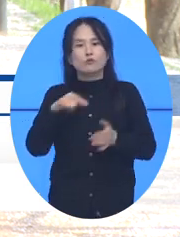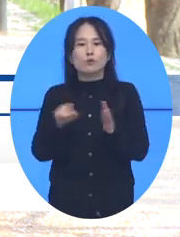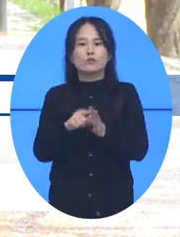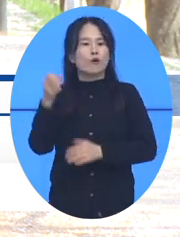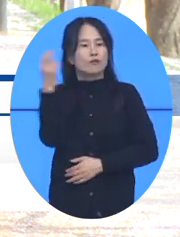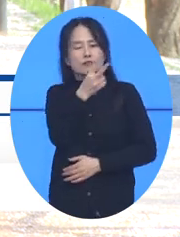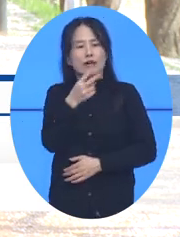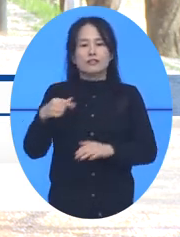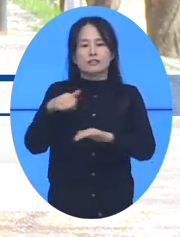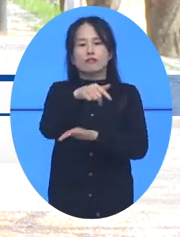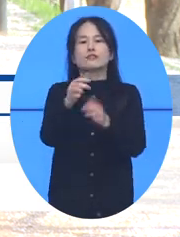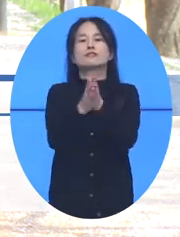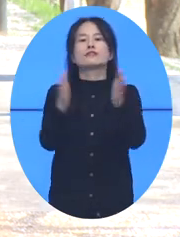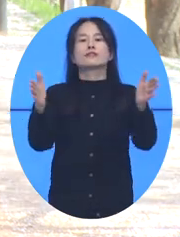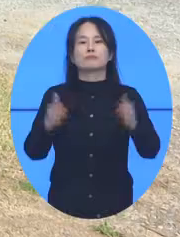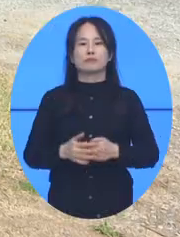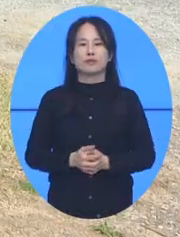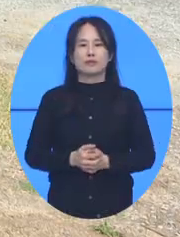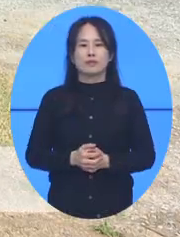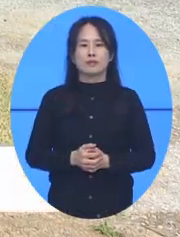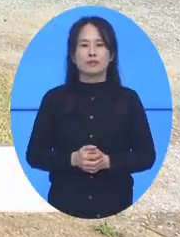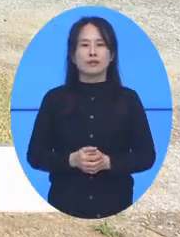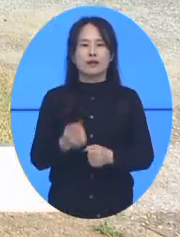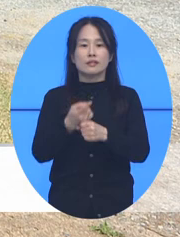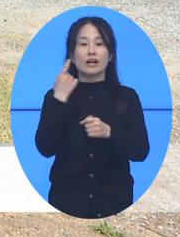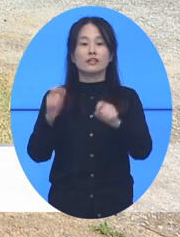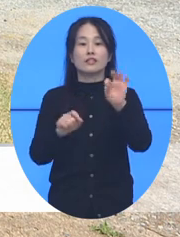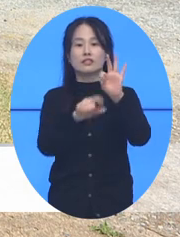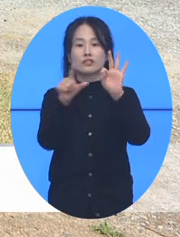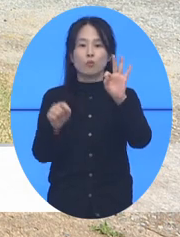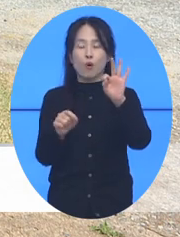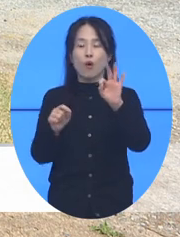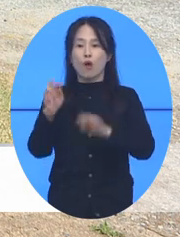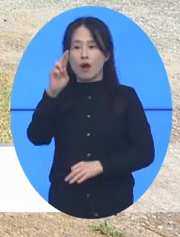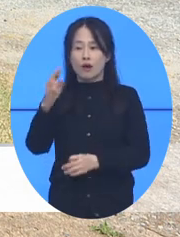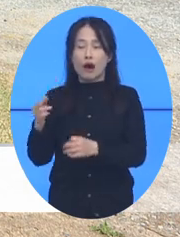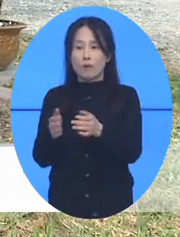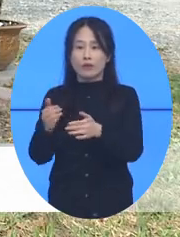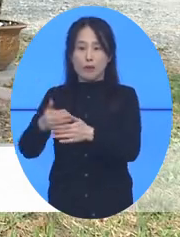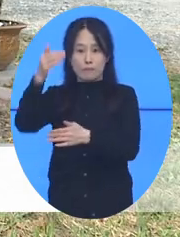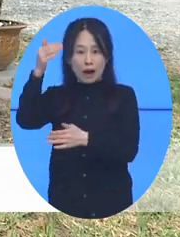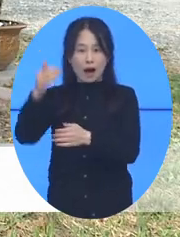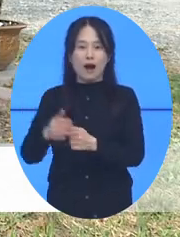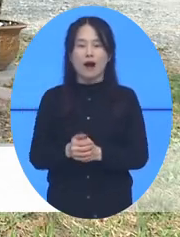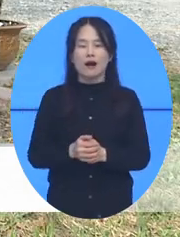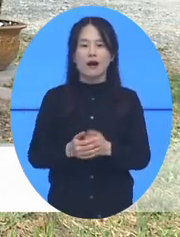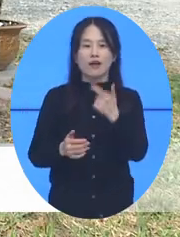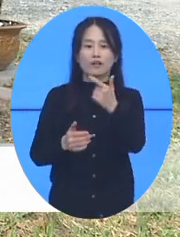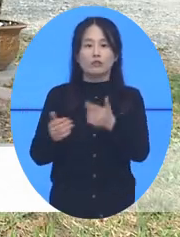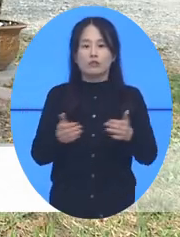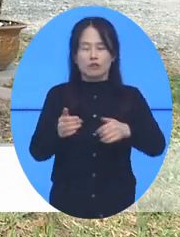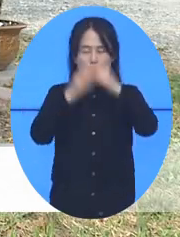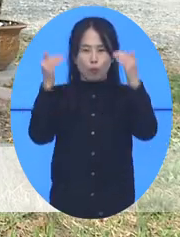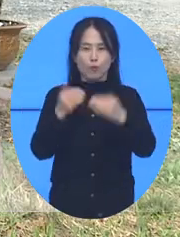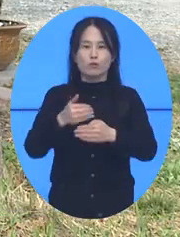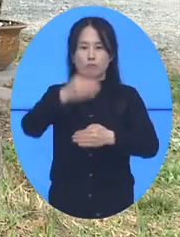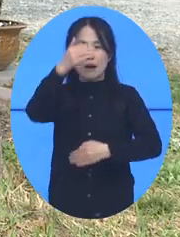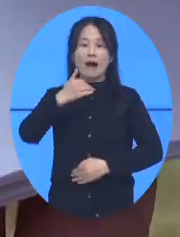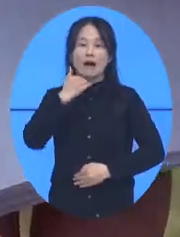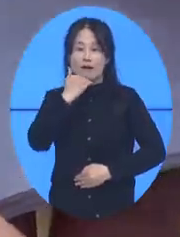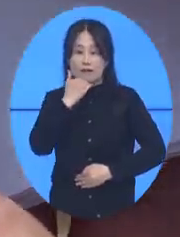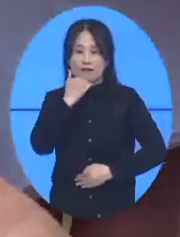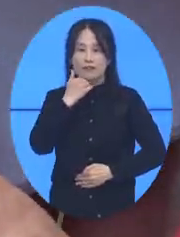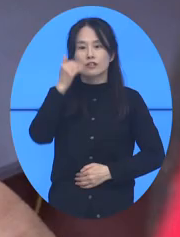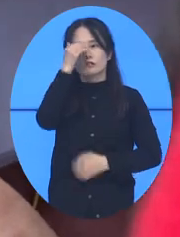위해서 제가 다시 한번 시작을 했습니다 지난해 10월의 마지막길인 강화끼리 열리며 경기의 길 완전체를 기다려온